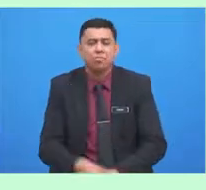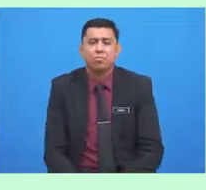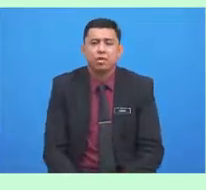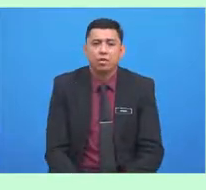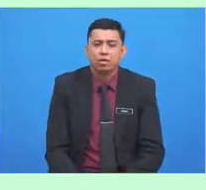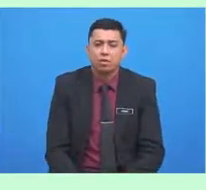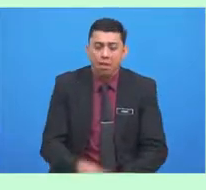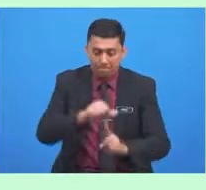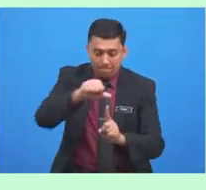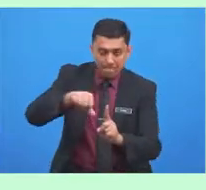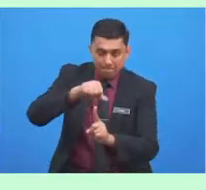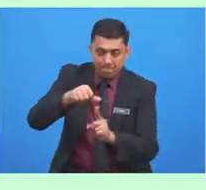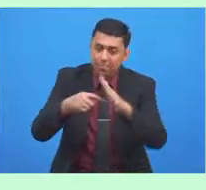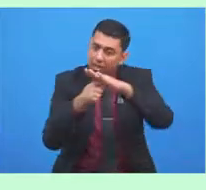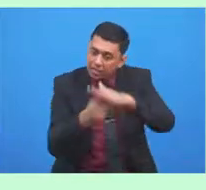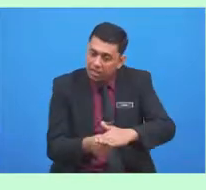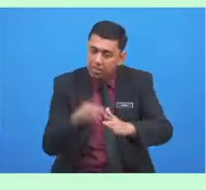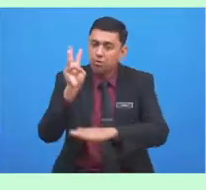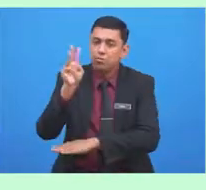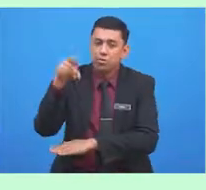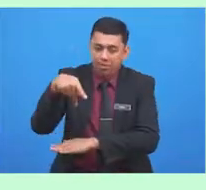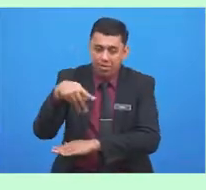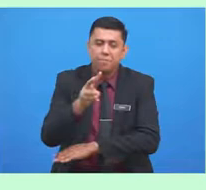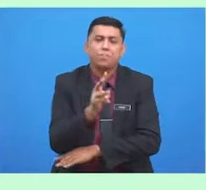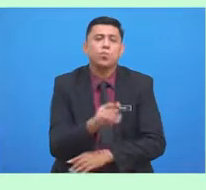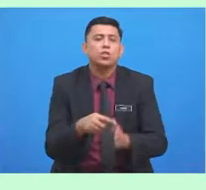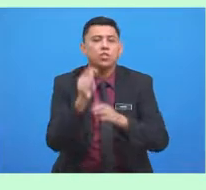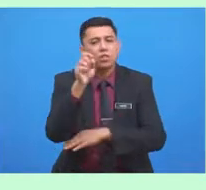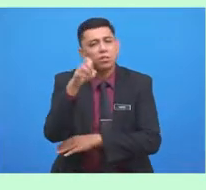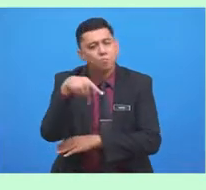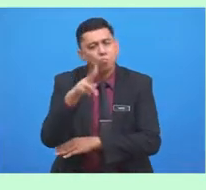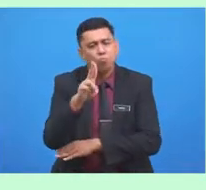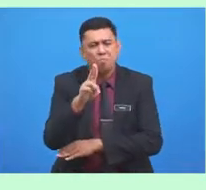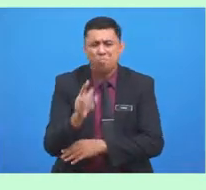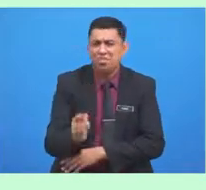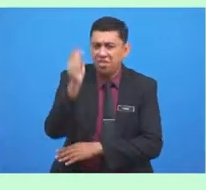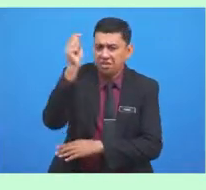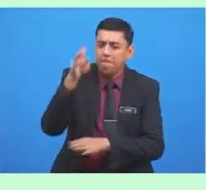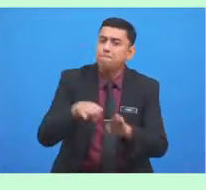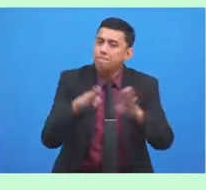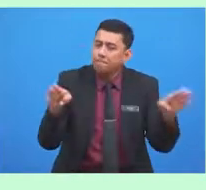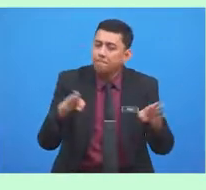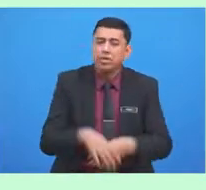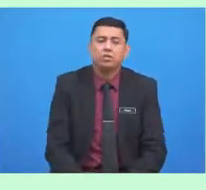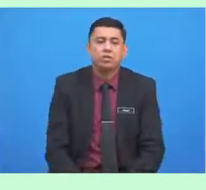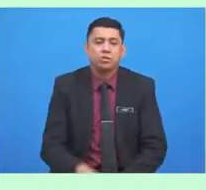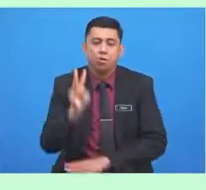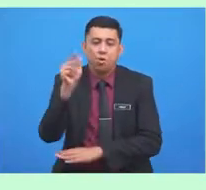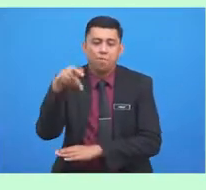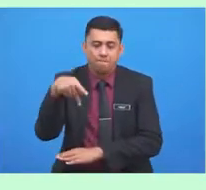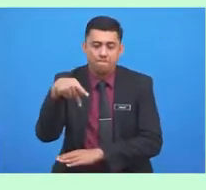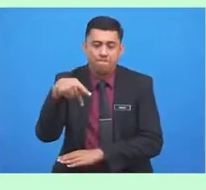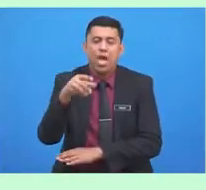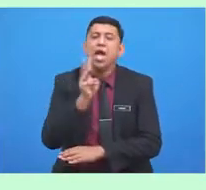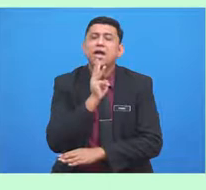meningkat apabila tekanan wap tepu di permukaan air tinggi berbanding dengan tekanan wap air sebenar